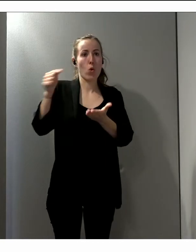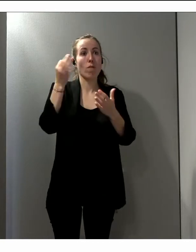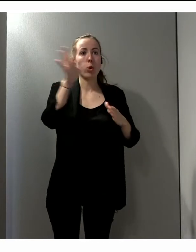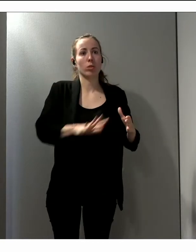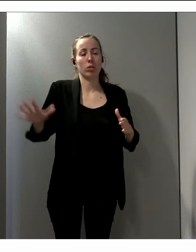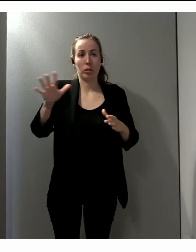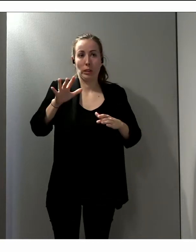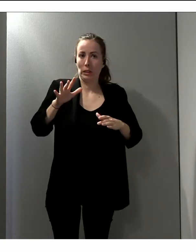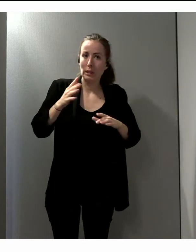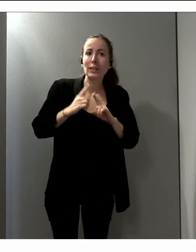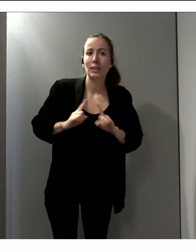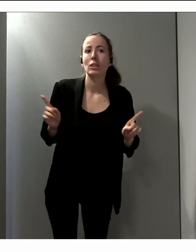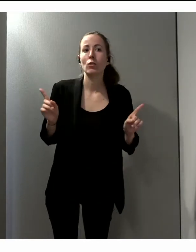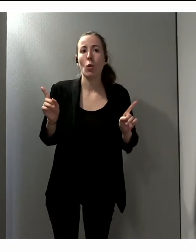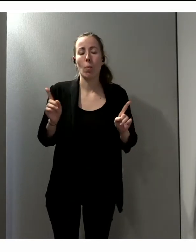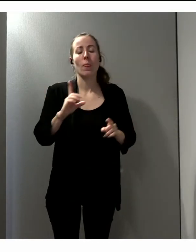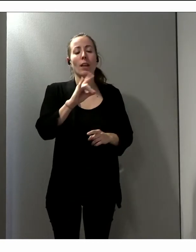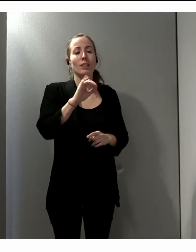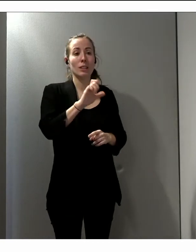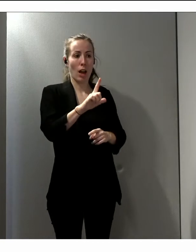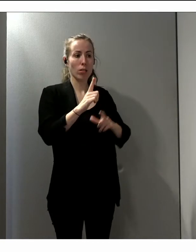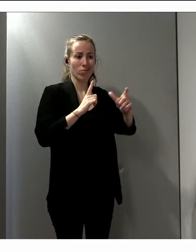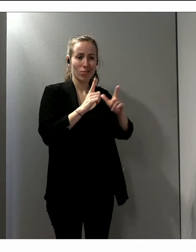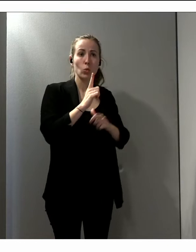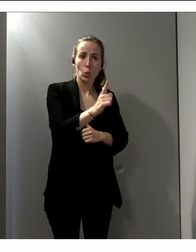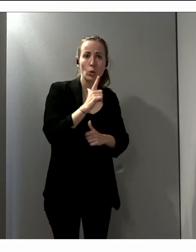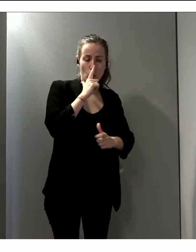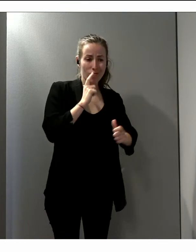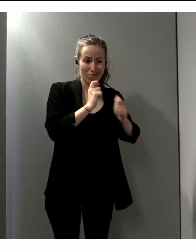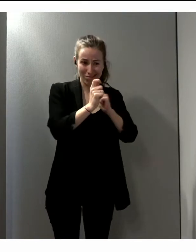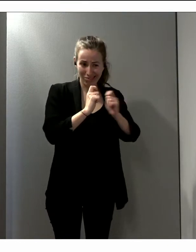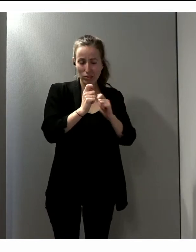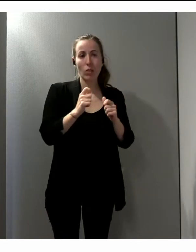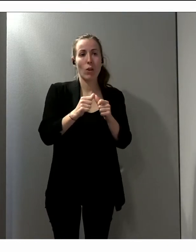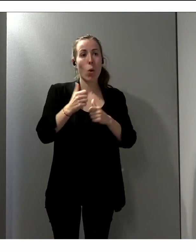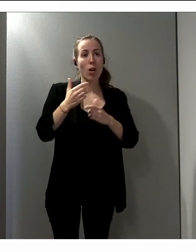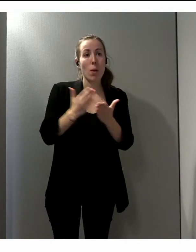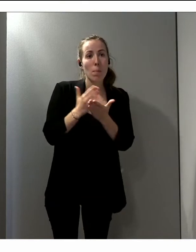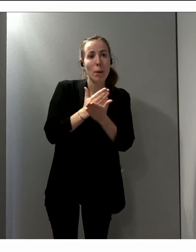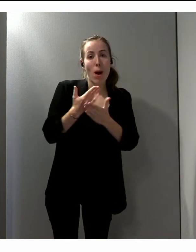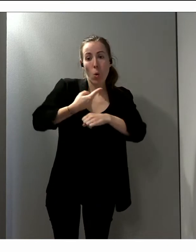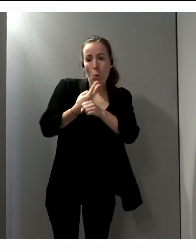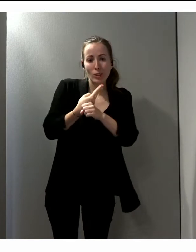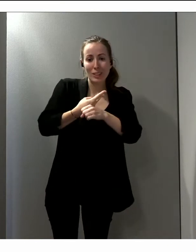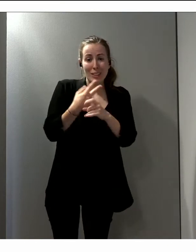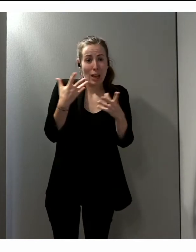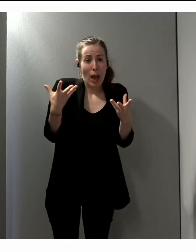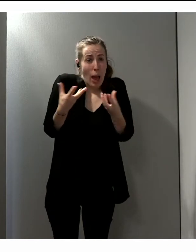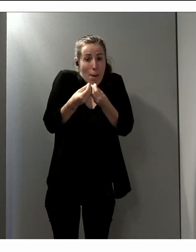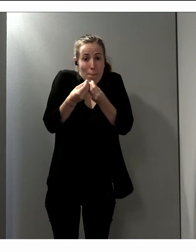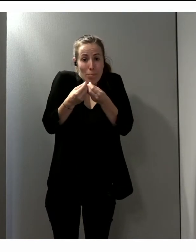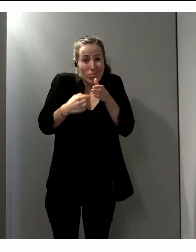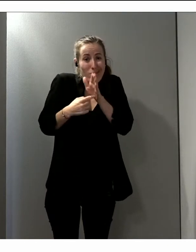travail conjoint que nous sommes en train de mener avec la DIAL, c'est de préparer un outil assez pratique et synthétique à destination de l'ensemble des services